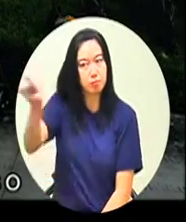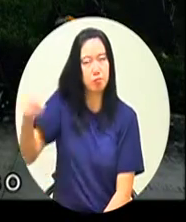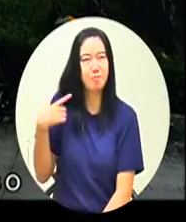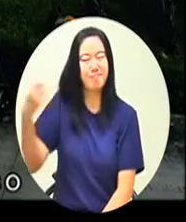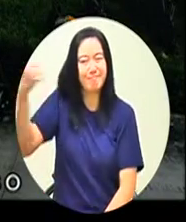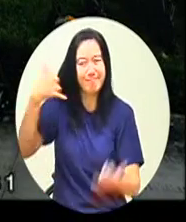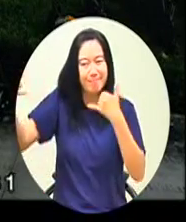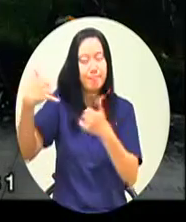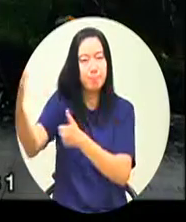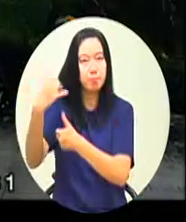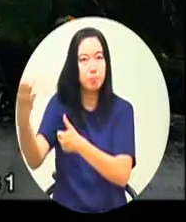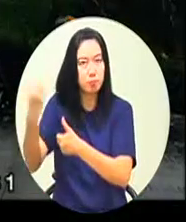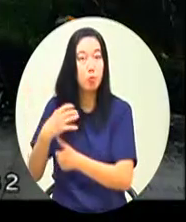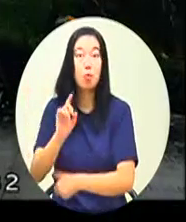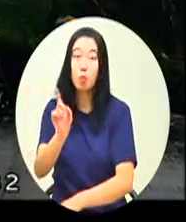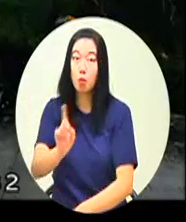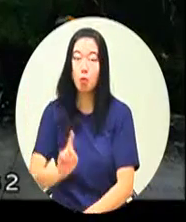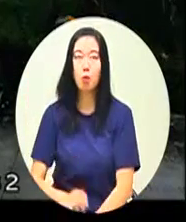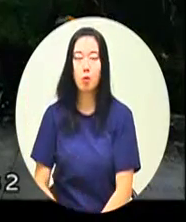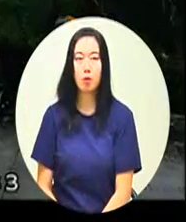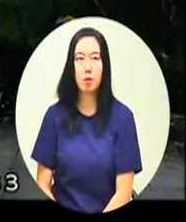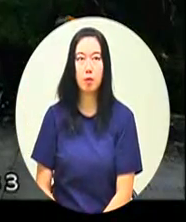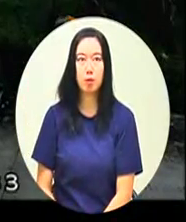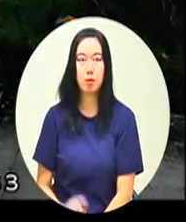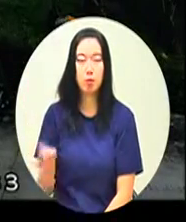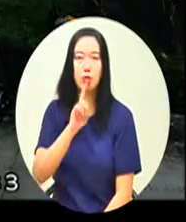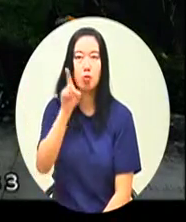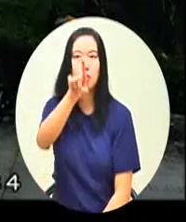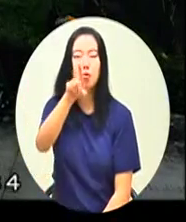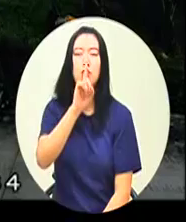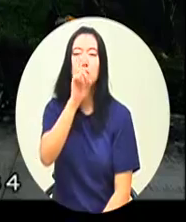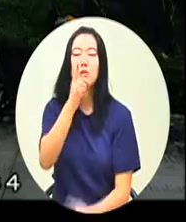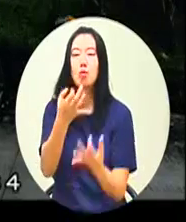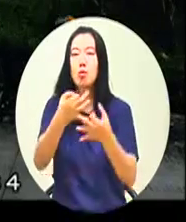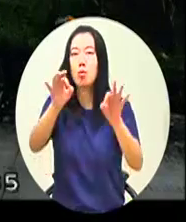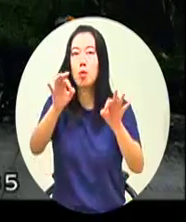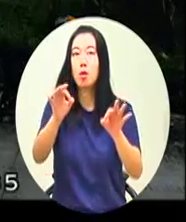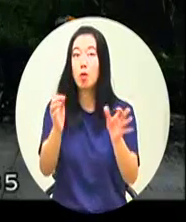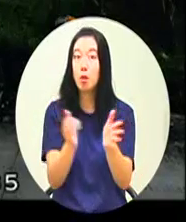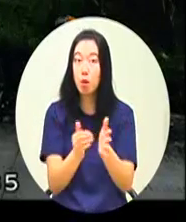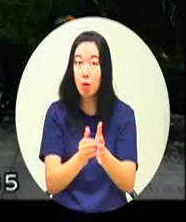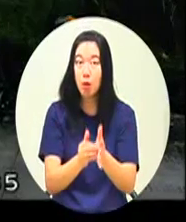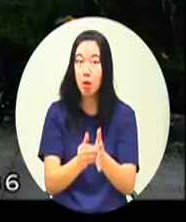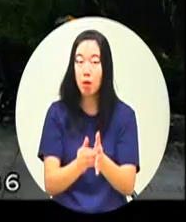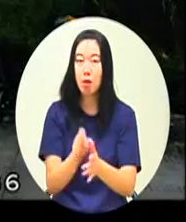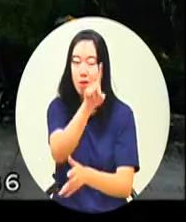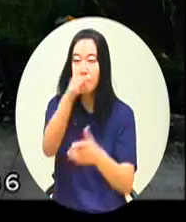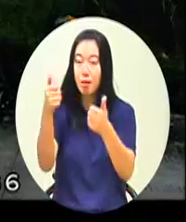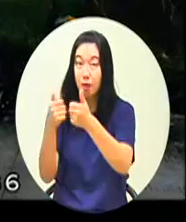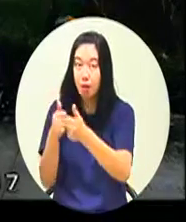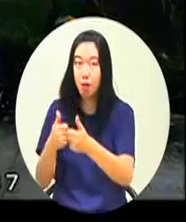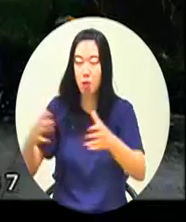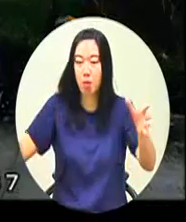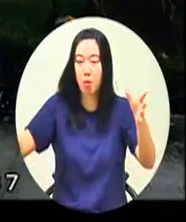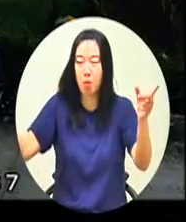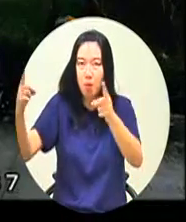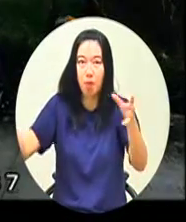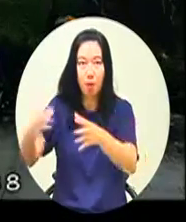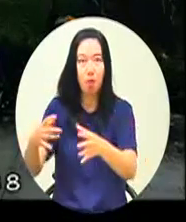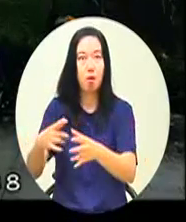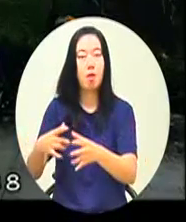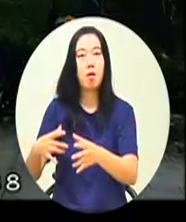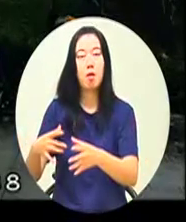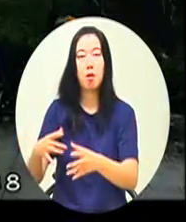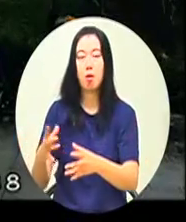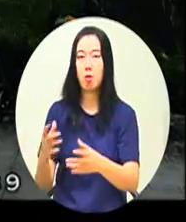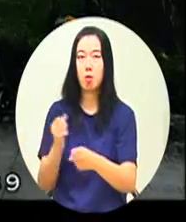我意愿，毋是迄天讲讲的，因迄天是讲伊讲安伫遐，所以讲因也无啥爱讲吼